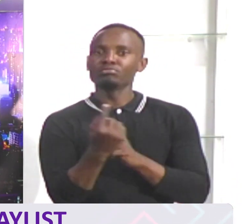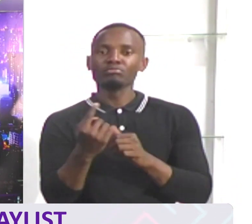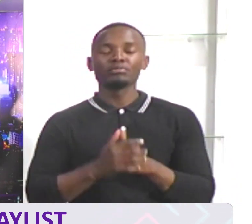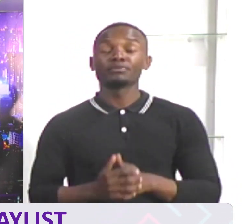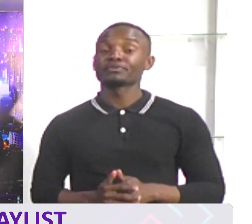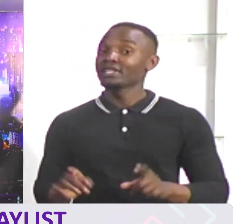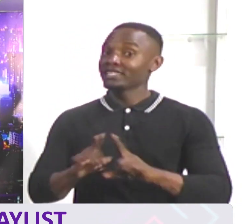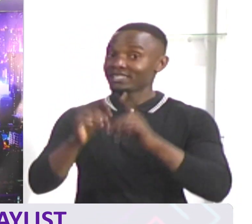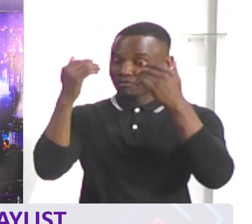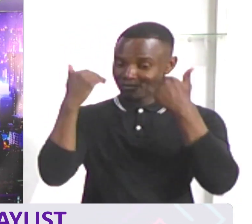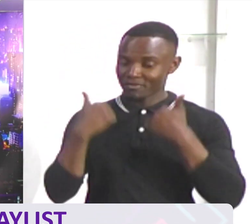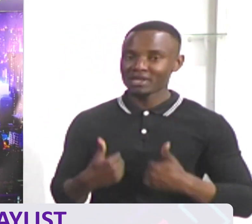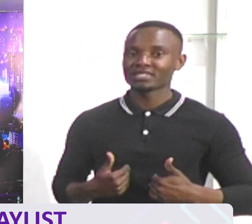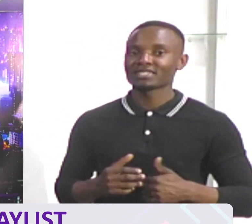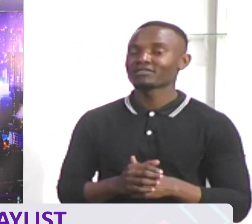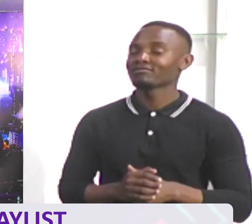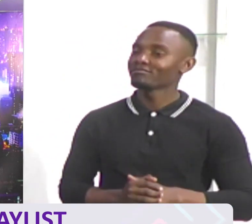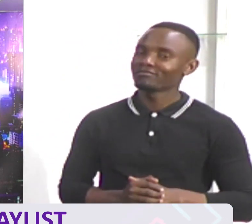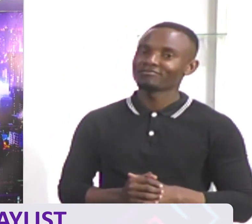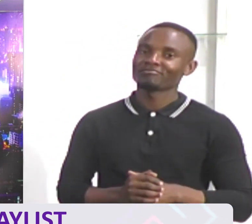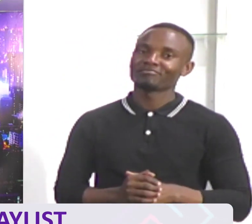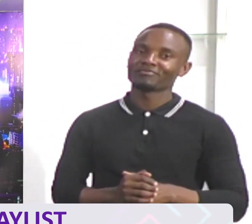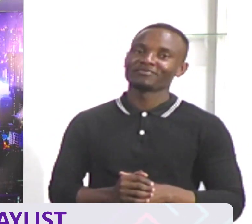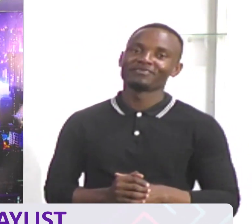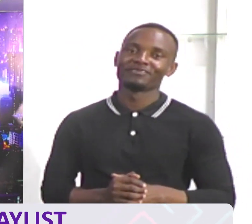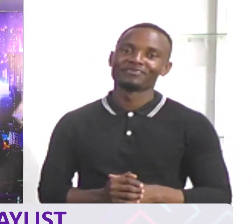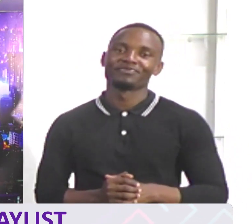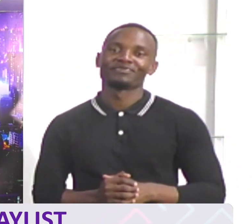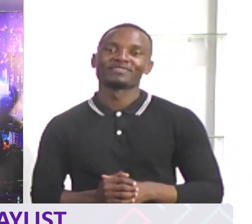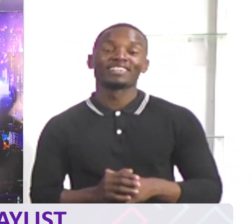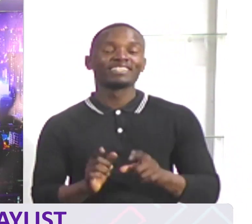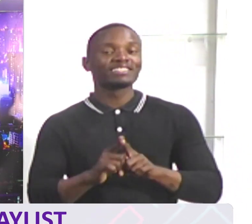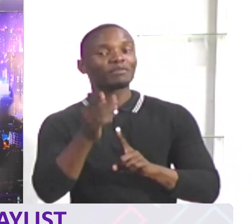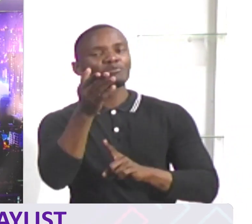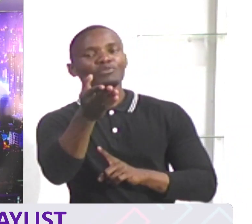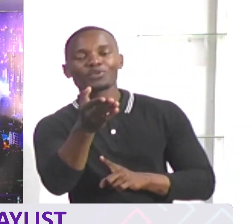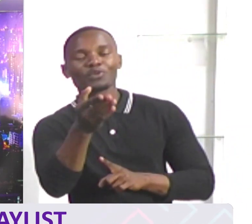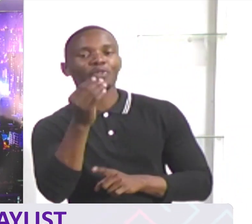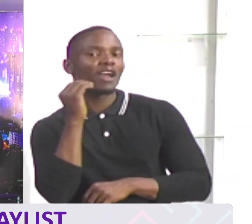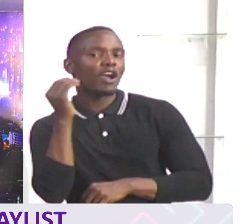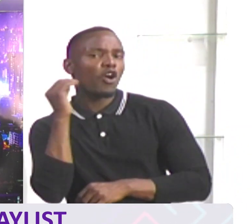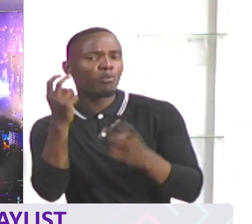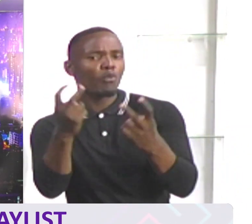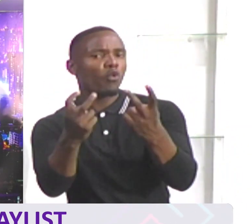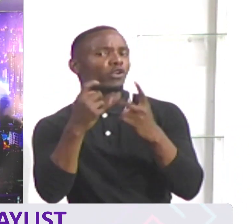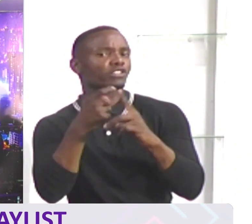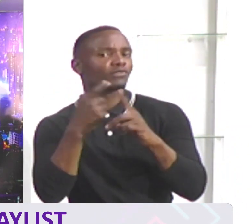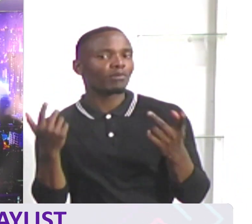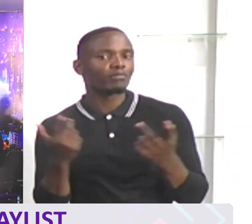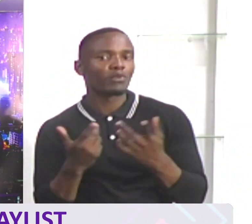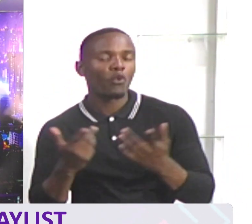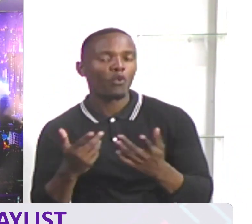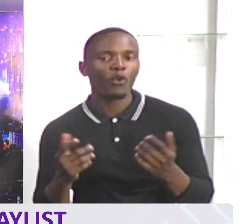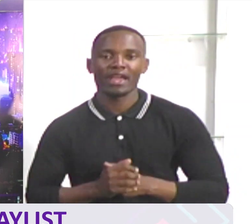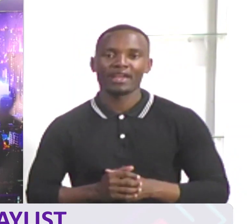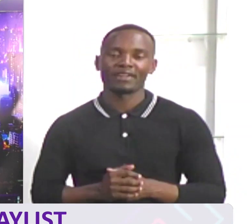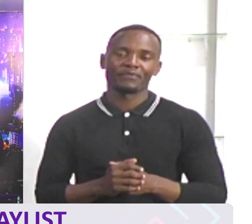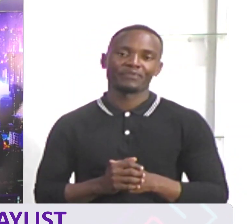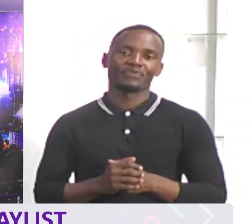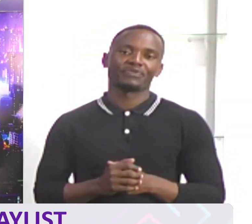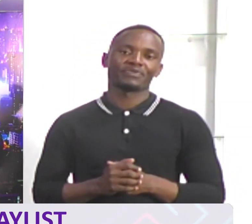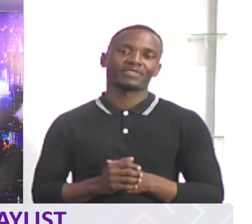WhatsApp group. Ndio hiyo. Sawa? Shikilia hiyo story. Pewa yako. Pale mtu anaitwa mimi msizadomo kwa area gani? Where are you listening to the